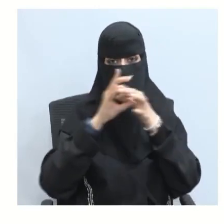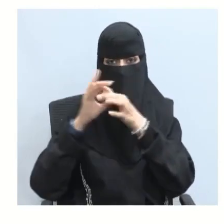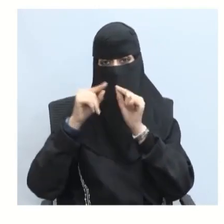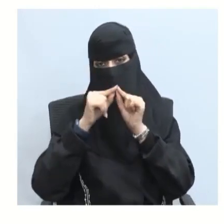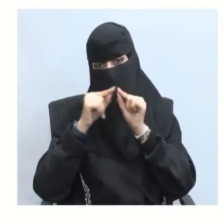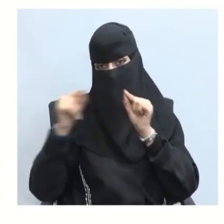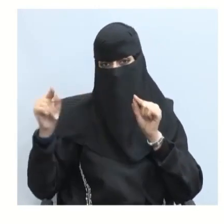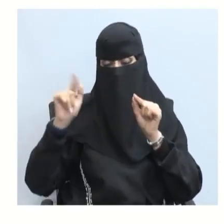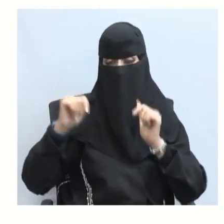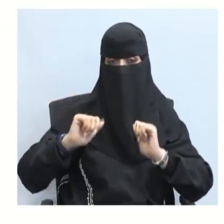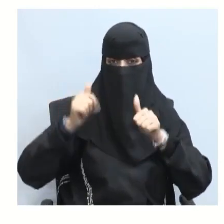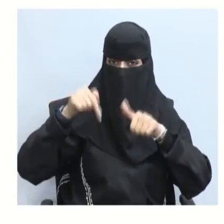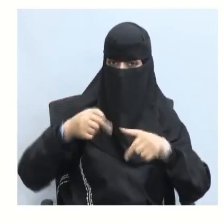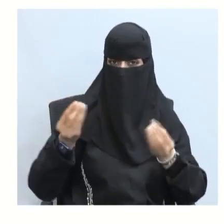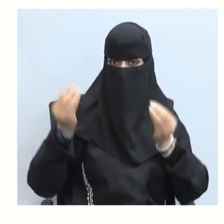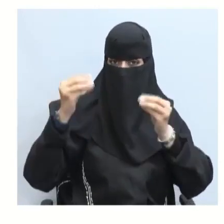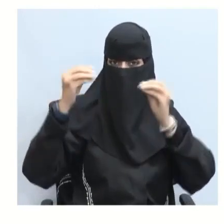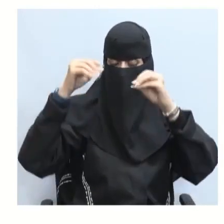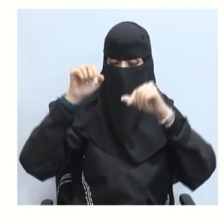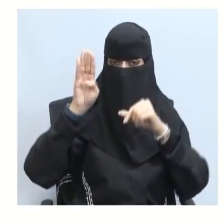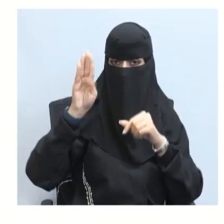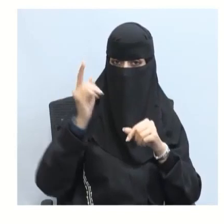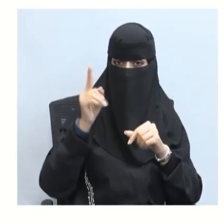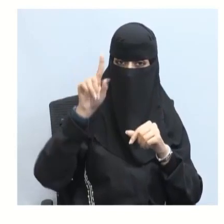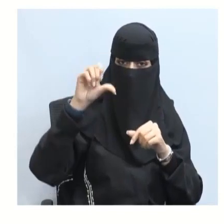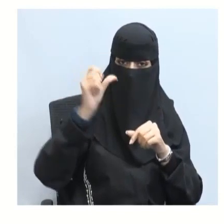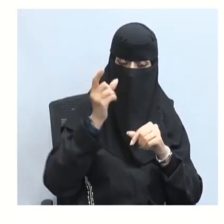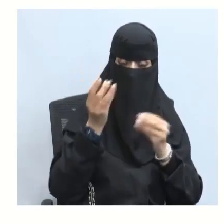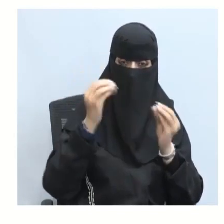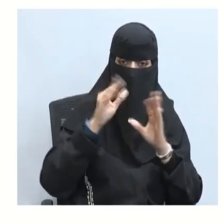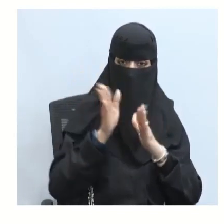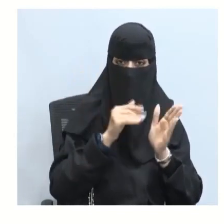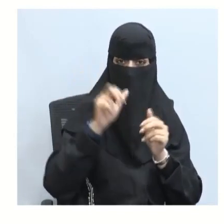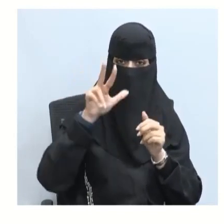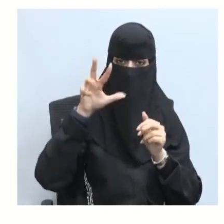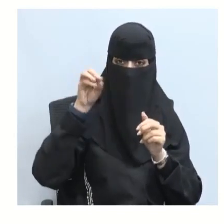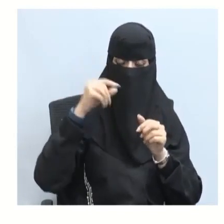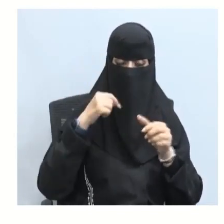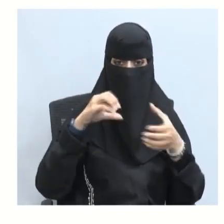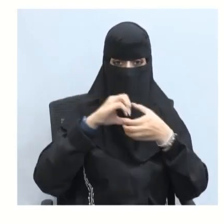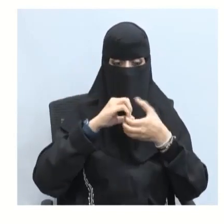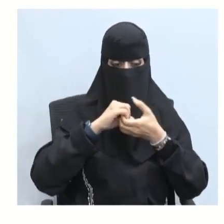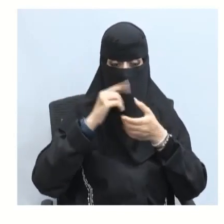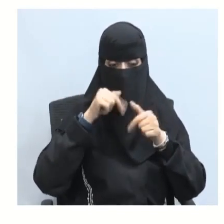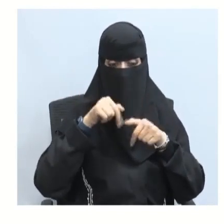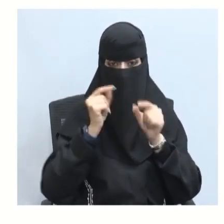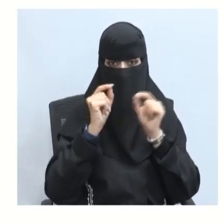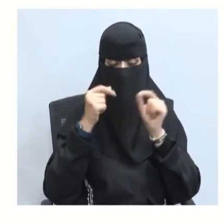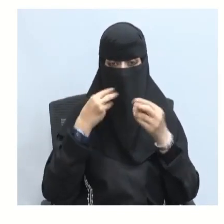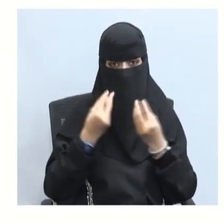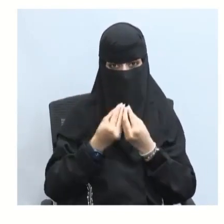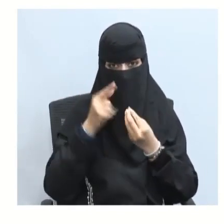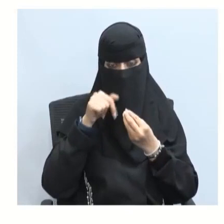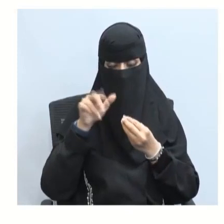الطويله بامكاننا ان نقوم بزياده الكربون والهيدروجين في كل مره اذا تتحد ذرات الكربون مع